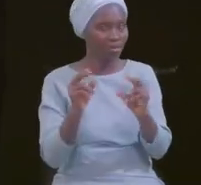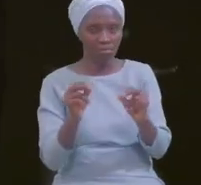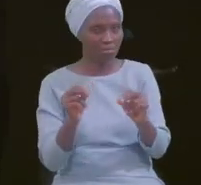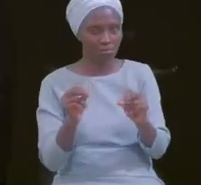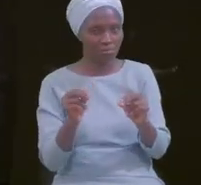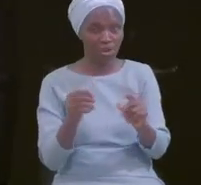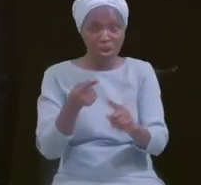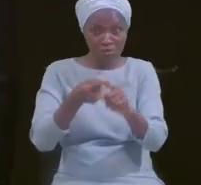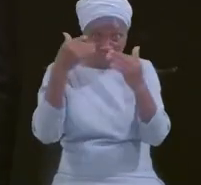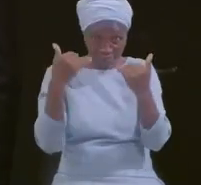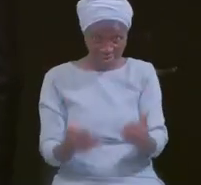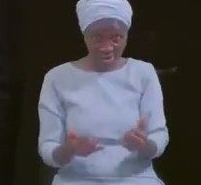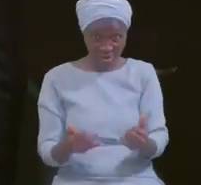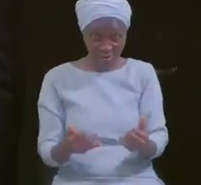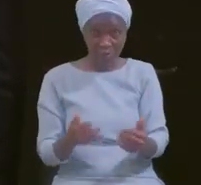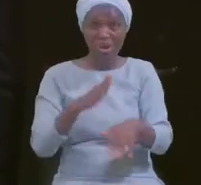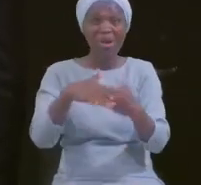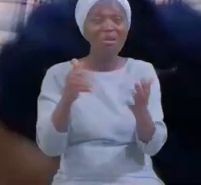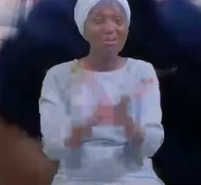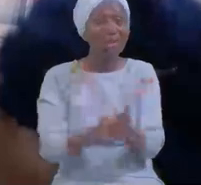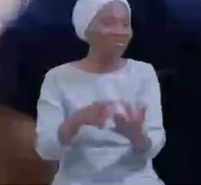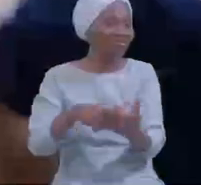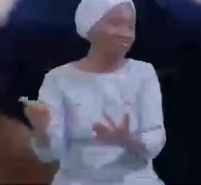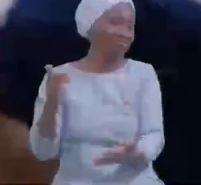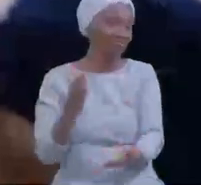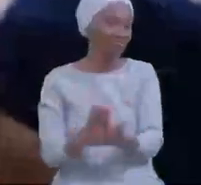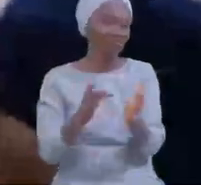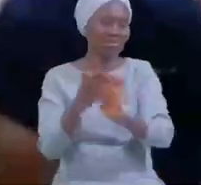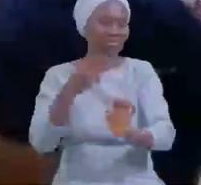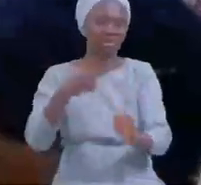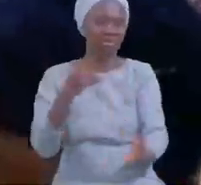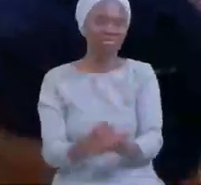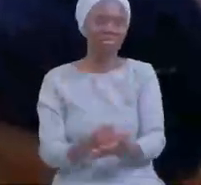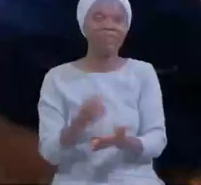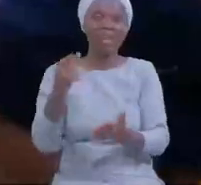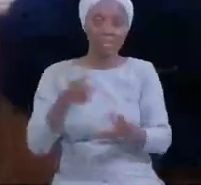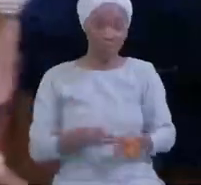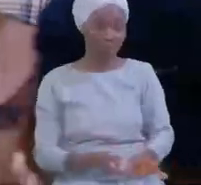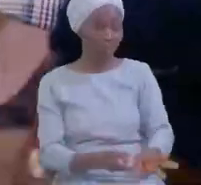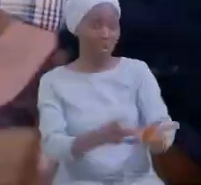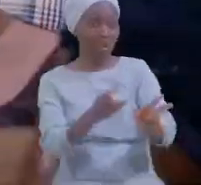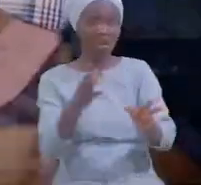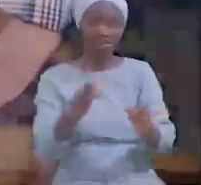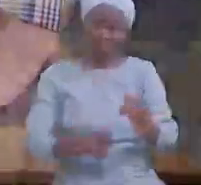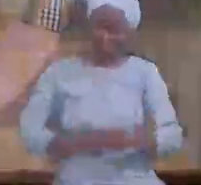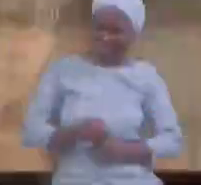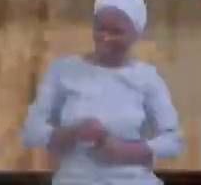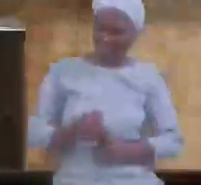soir, tout cela va partir. Le passé de la souffrance, de la maladie,